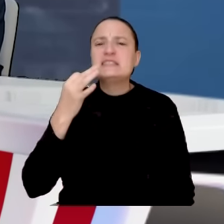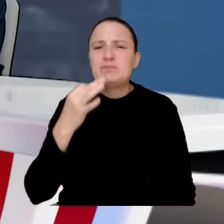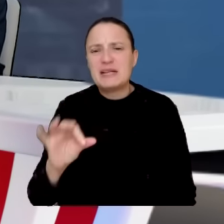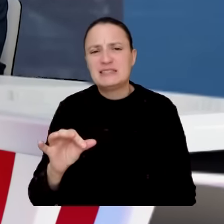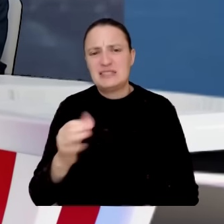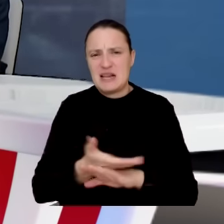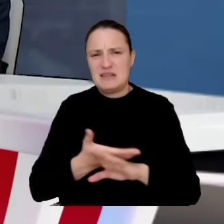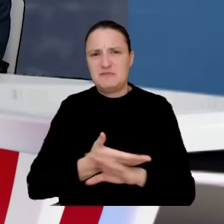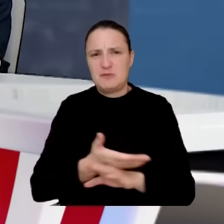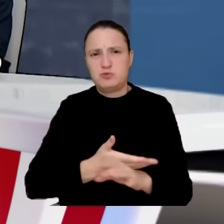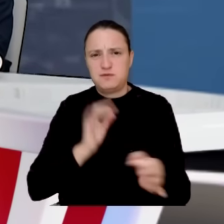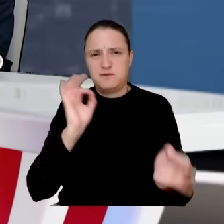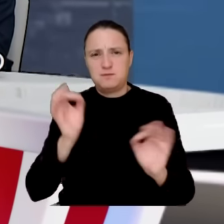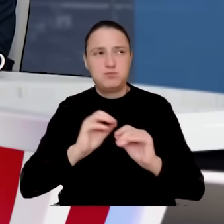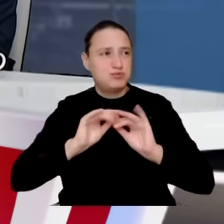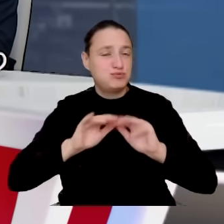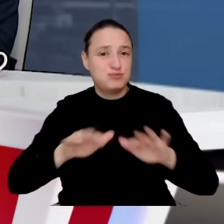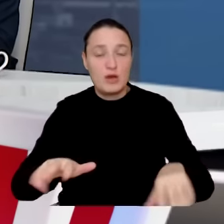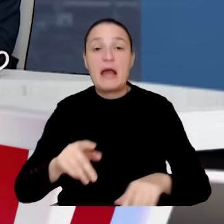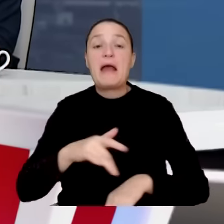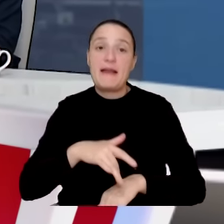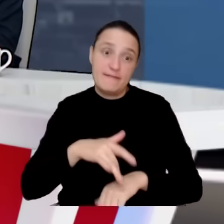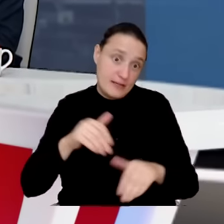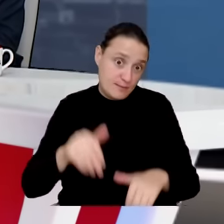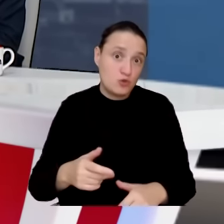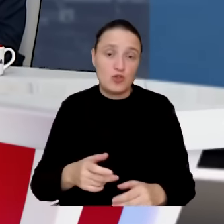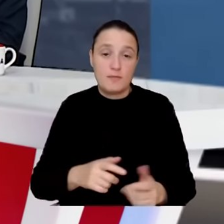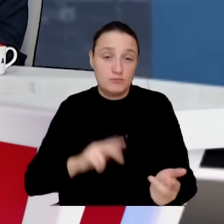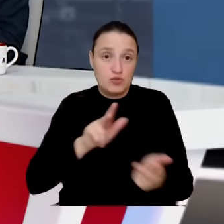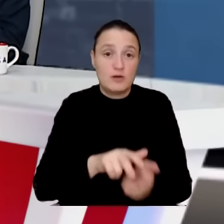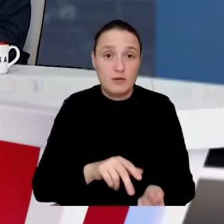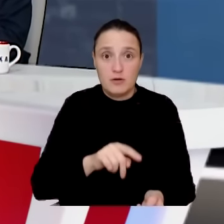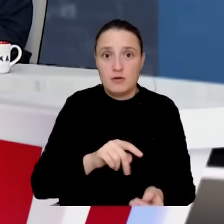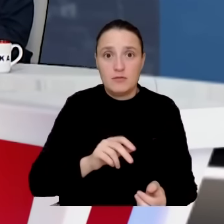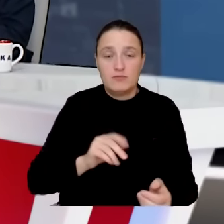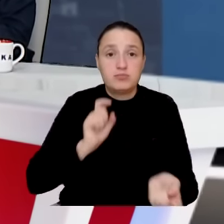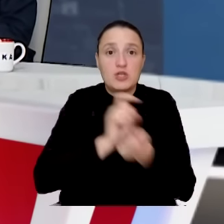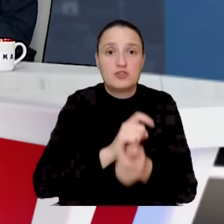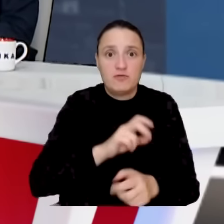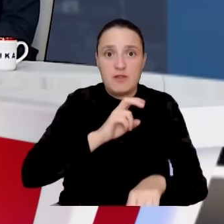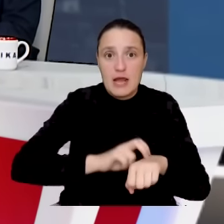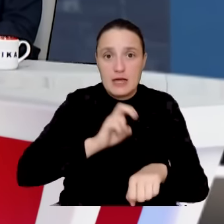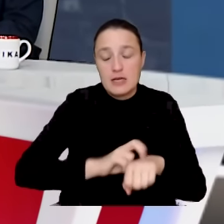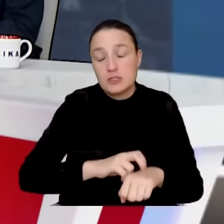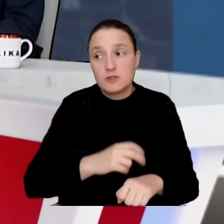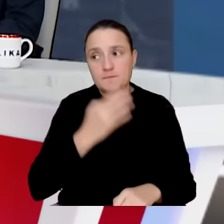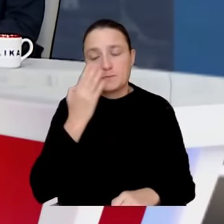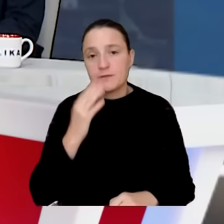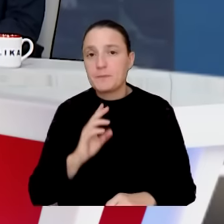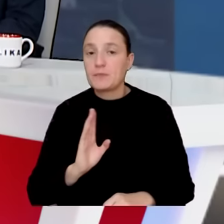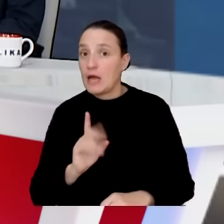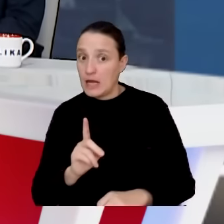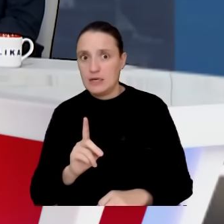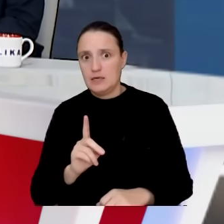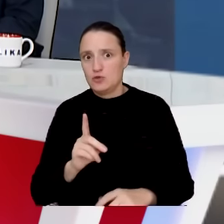fake newsy żeby spowodować być może nagonkę na lekarzy ale nie sądzę żeby to było